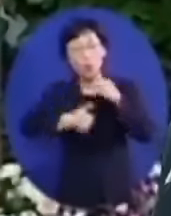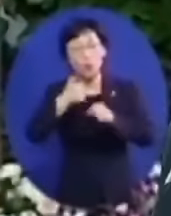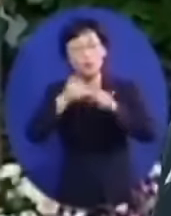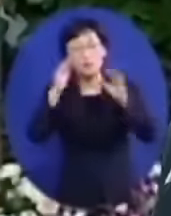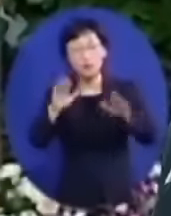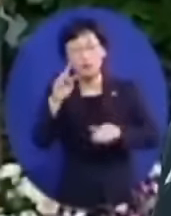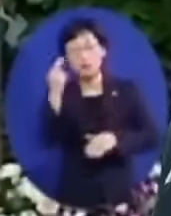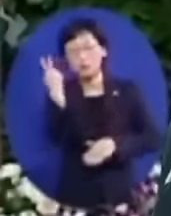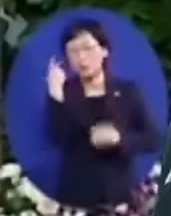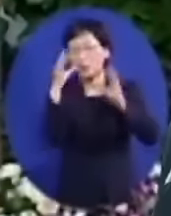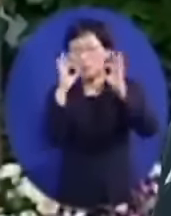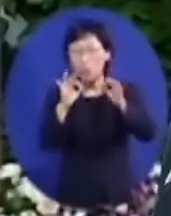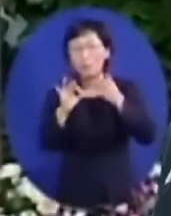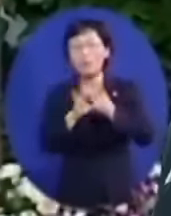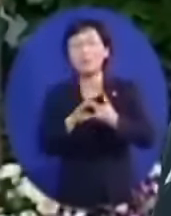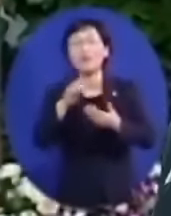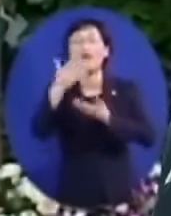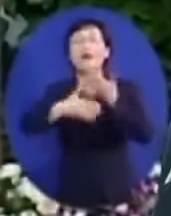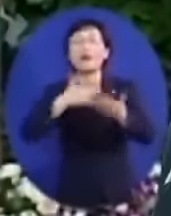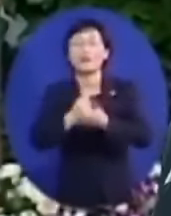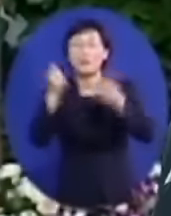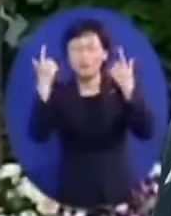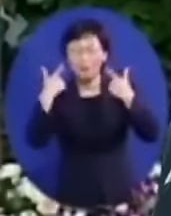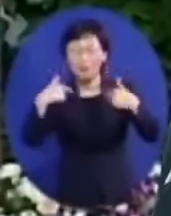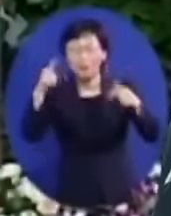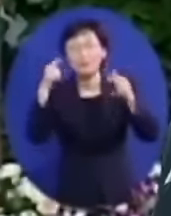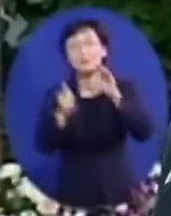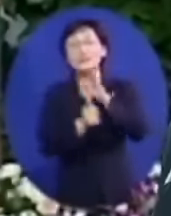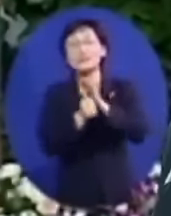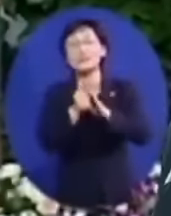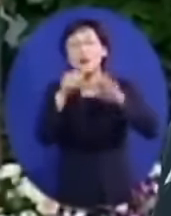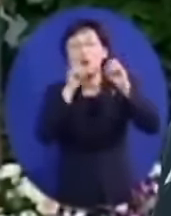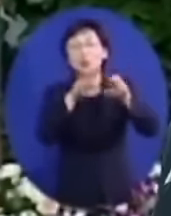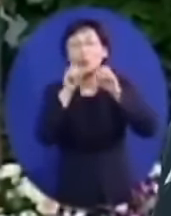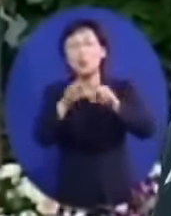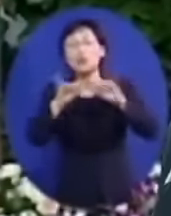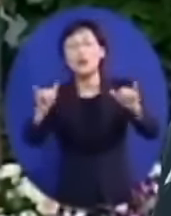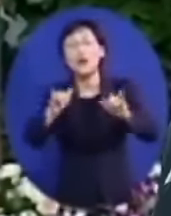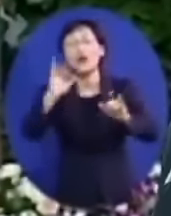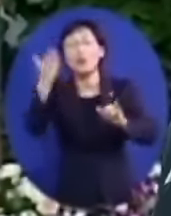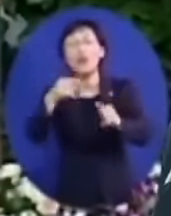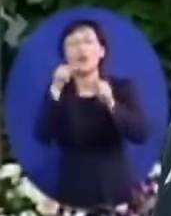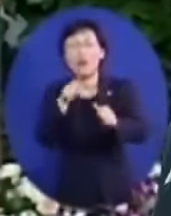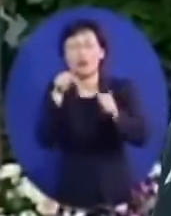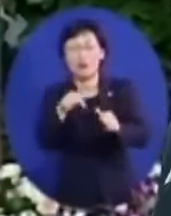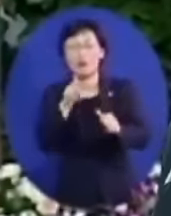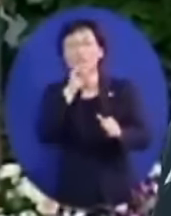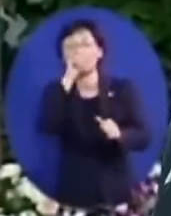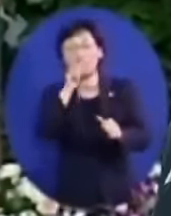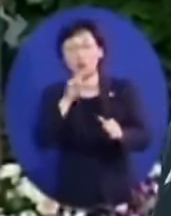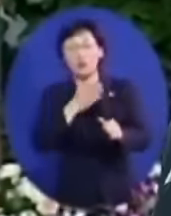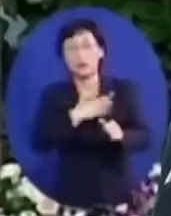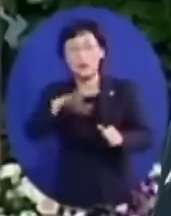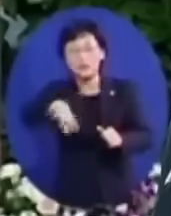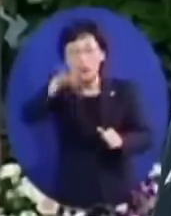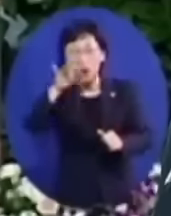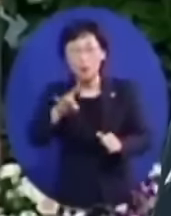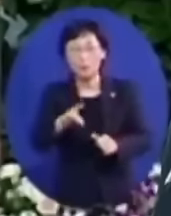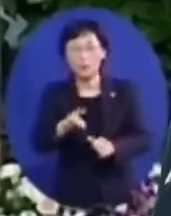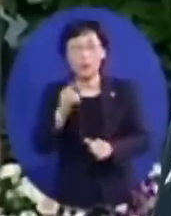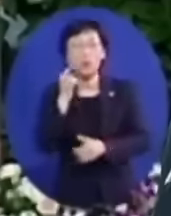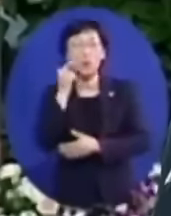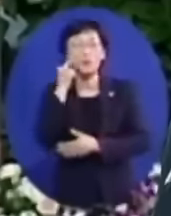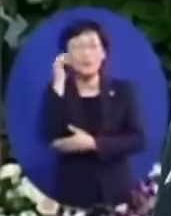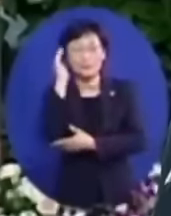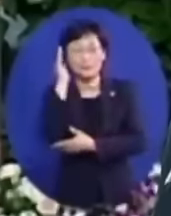목회를 되돌아보면 하나님은 저에게 늘 희망의 전도자가 되라고 말씀해 주셨습니다. 제가 처음 목회하던 시절